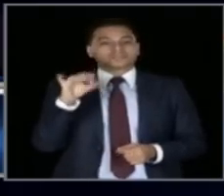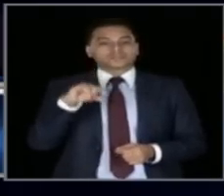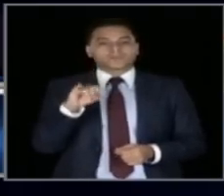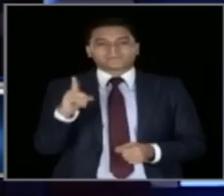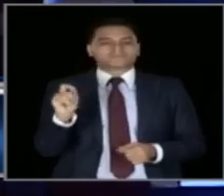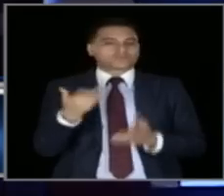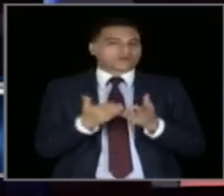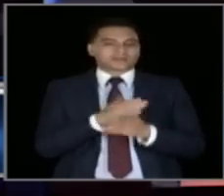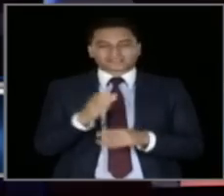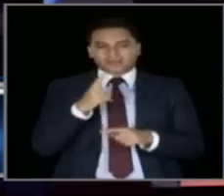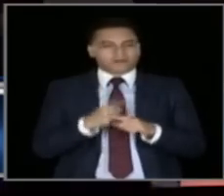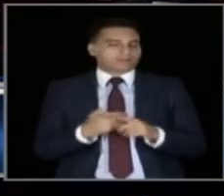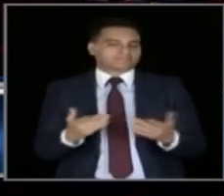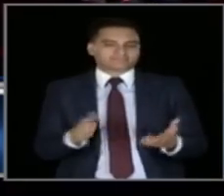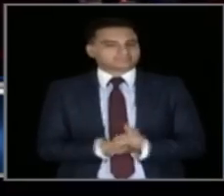استعجلتي، اجابه خاطئه.